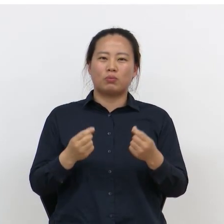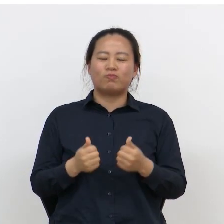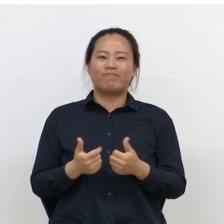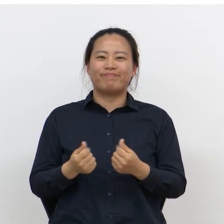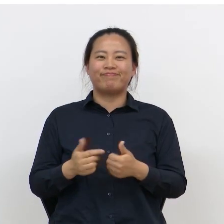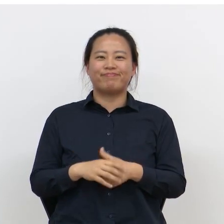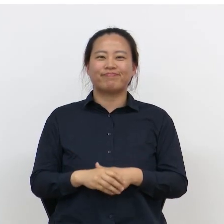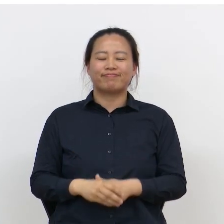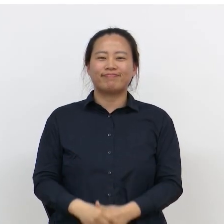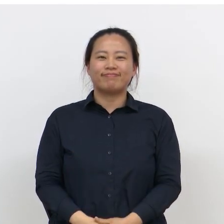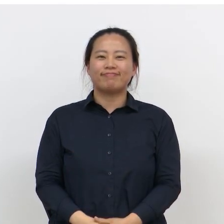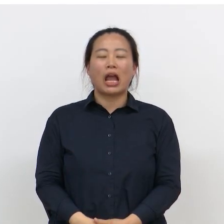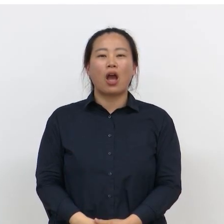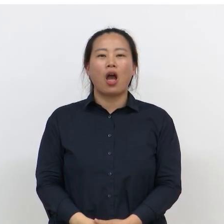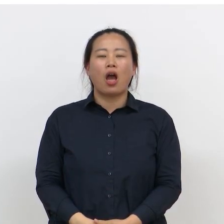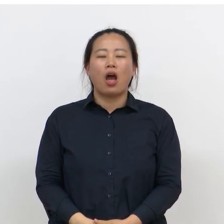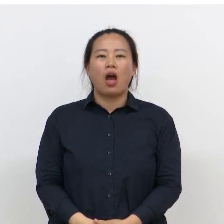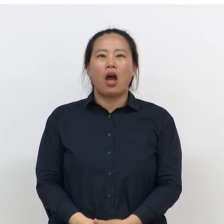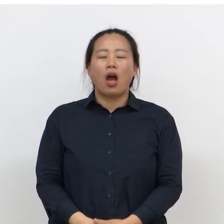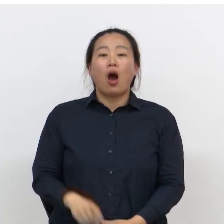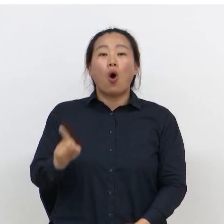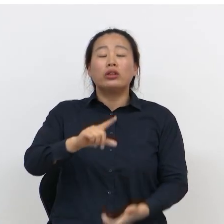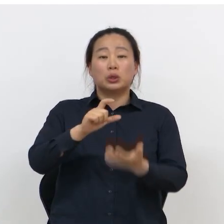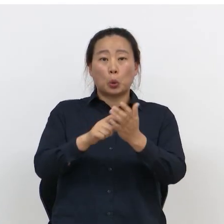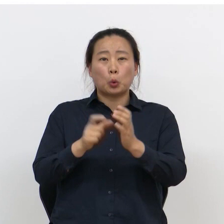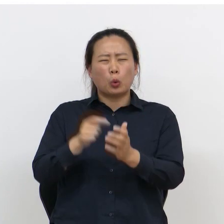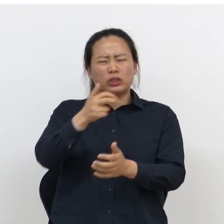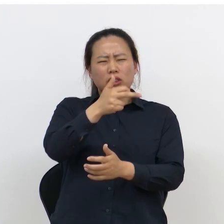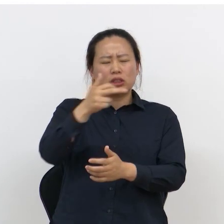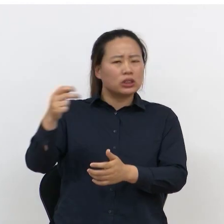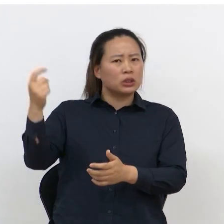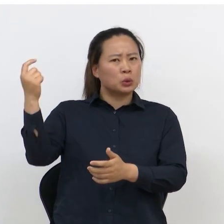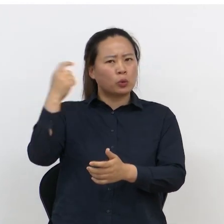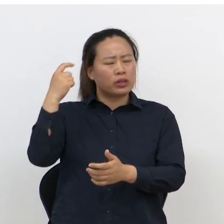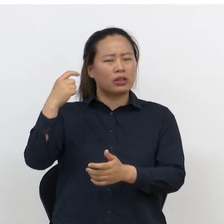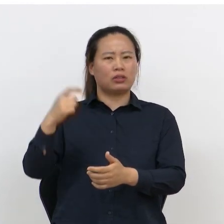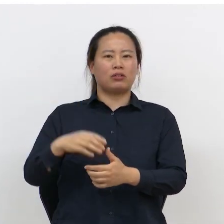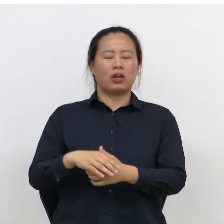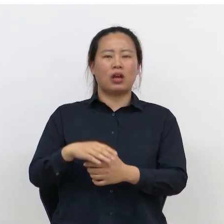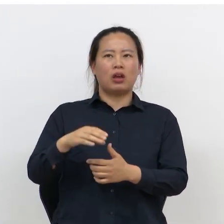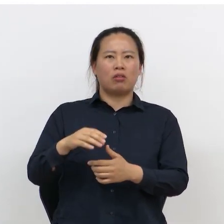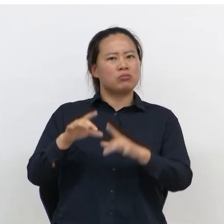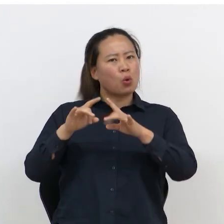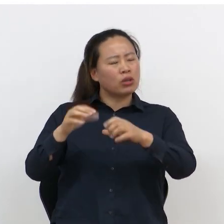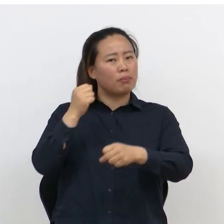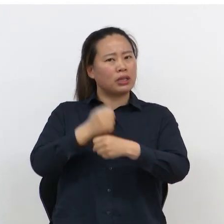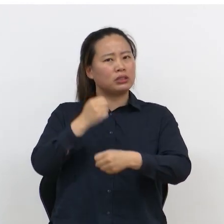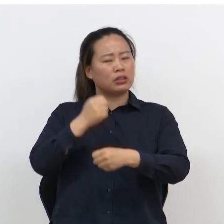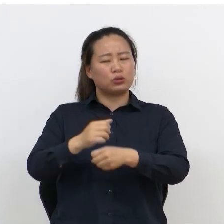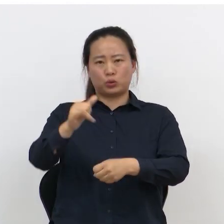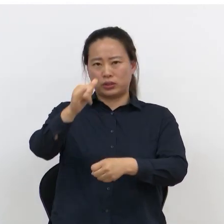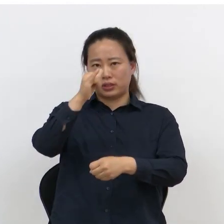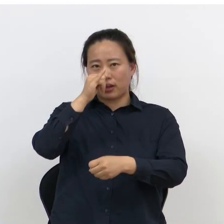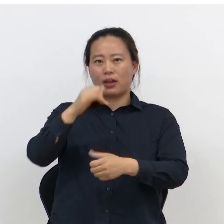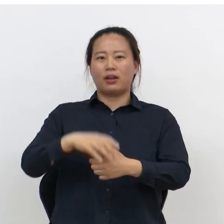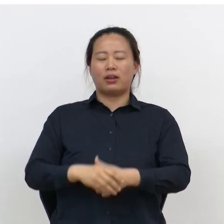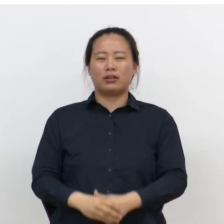있습니다. 그러면은 과연 얼마나 큰 소리가 들어와야 저 유모세포에서 전기가 발생하고 우리가 소리를 인지할 수